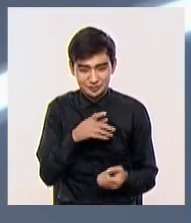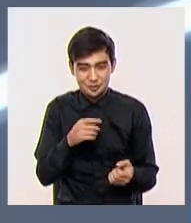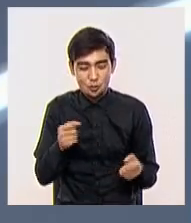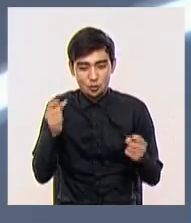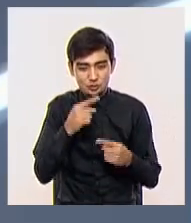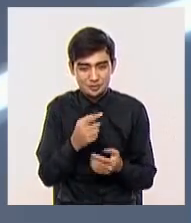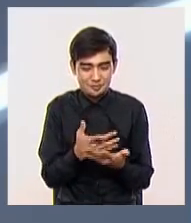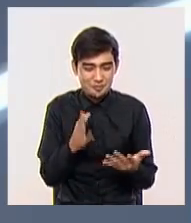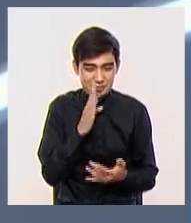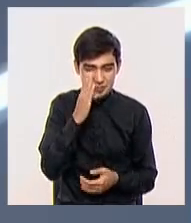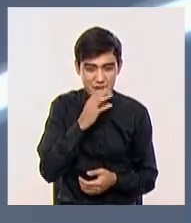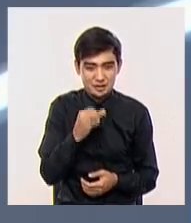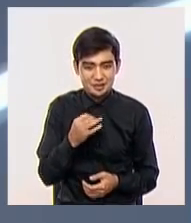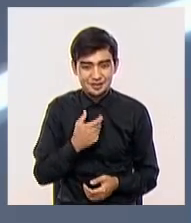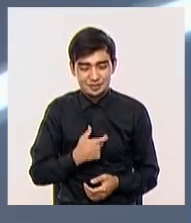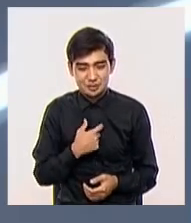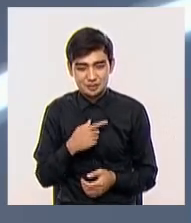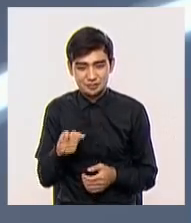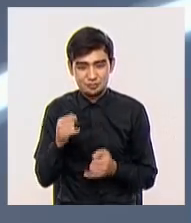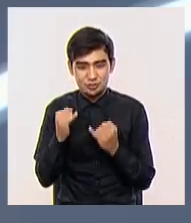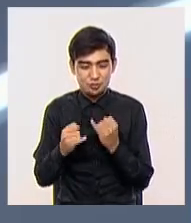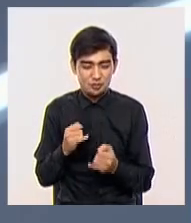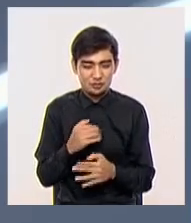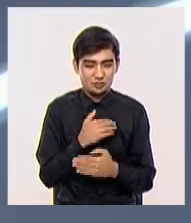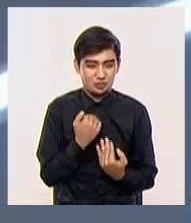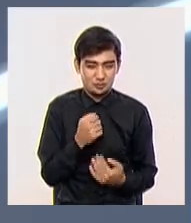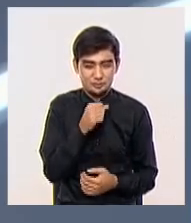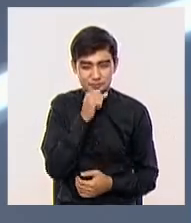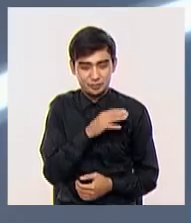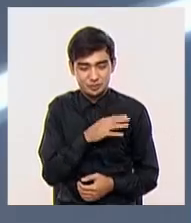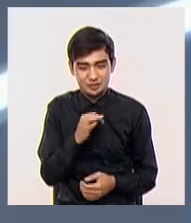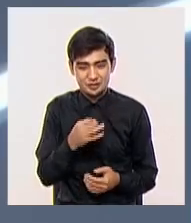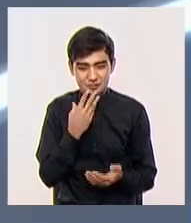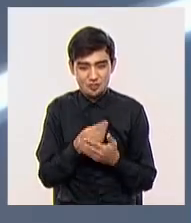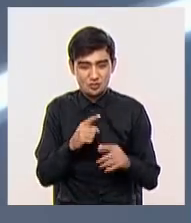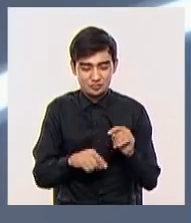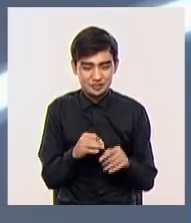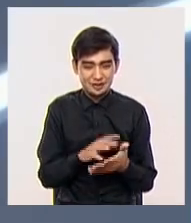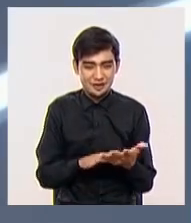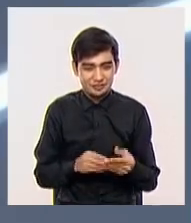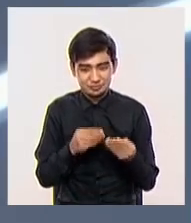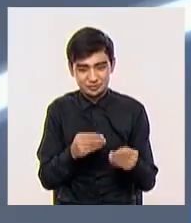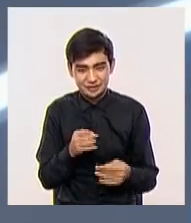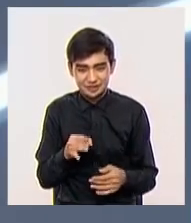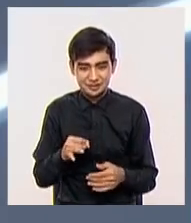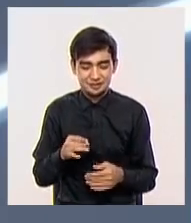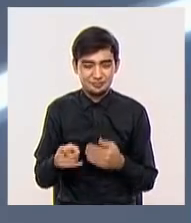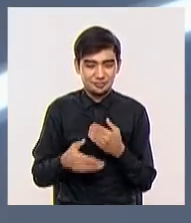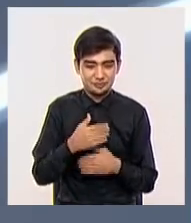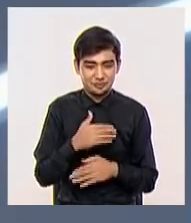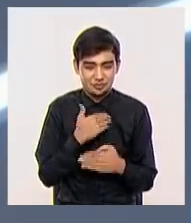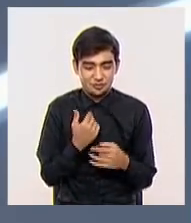білген кей атаны өзінің жақынын жамандыққа қиғысы келмейді. Туғаны болған соң арыз жазып, айып тағуға батпайды.